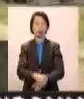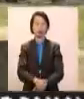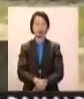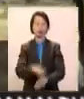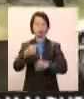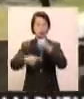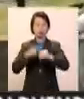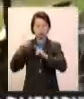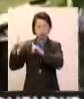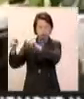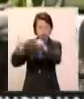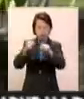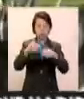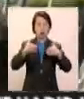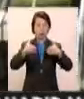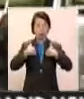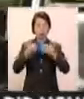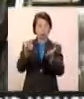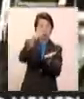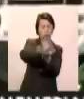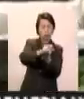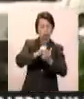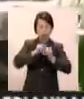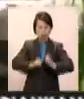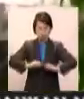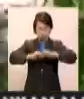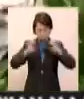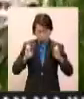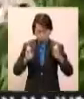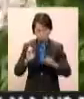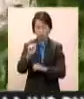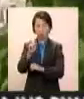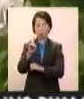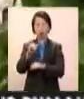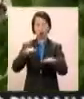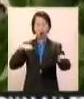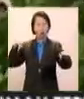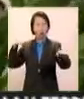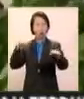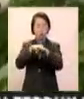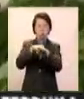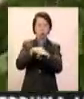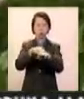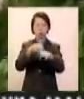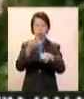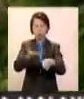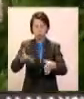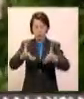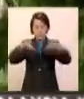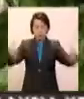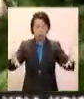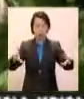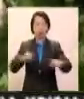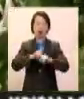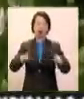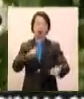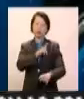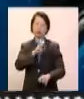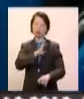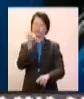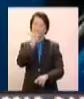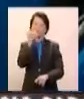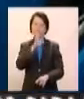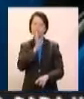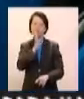Mengenai spekulasi terdapat bahawa laporan bedah siasat yang menyatakan Muhammad Adib dilanggar objek besar, Tan Sri Muhammad Fuzi enggan mengulas lanjut kerana